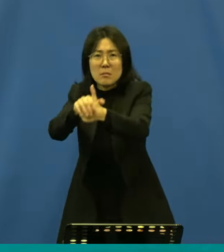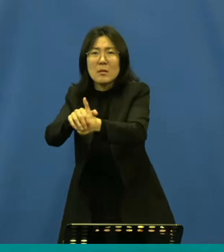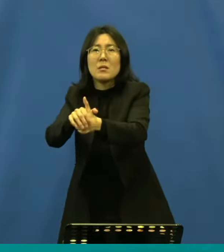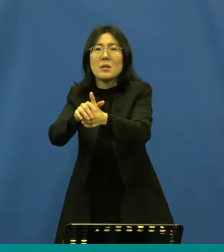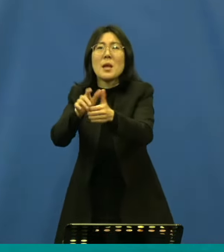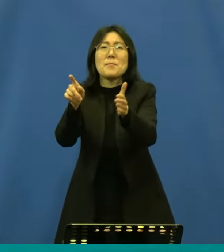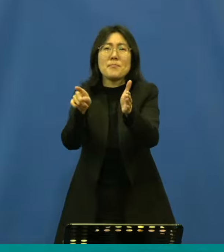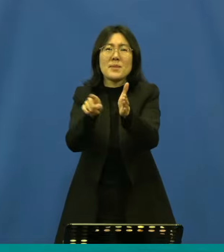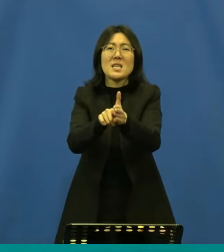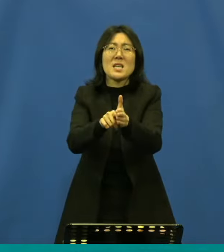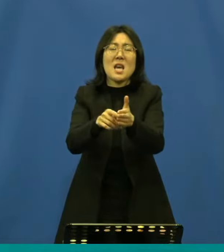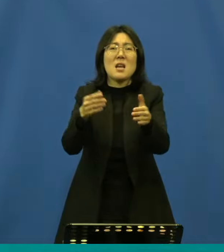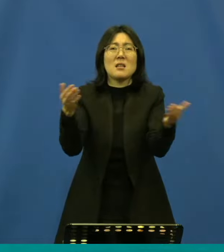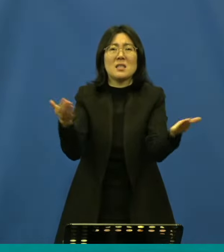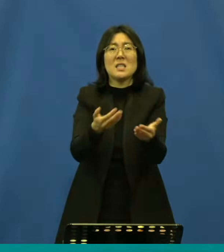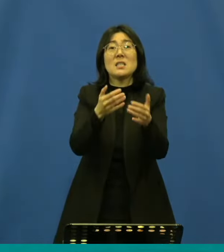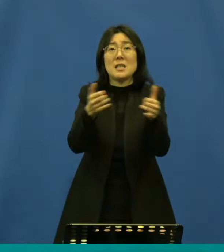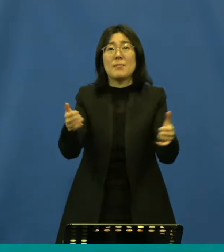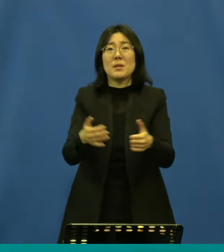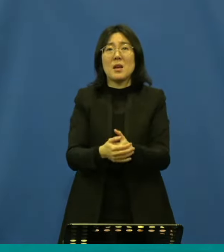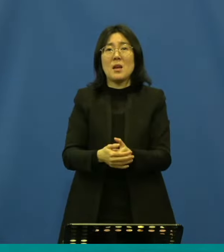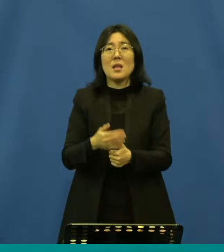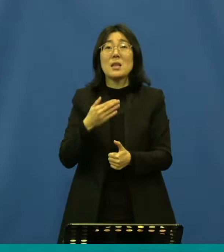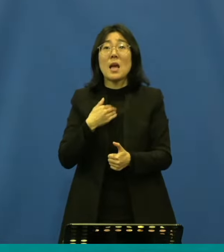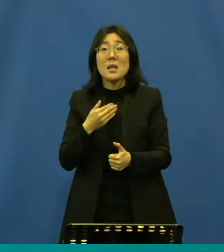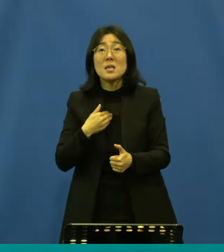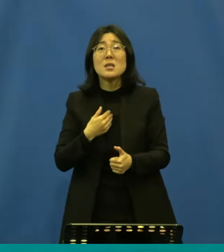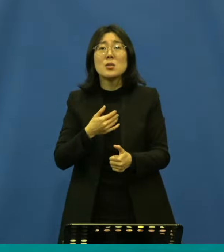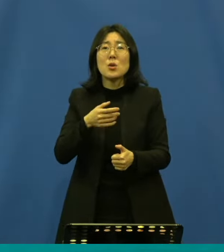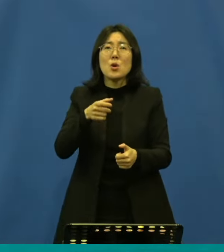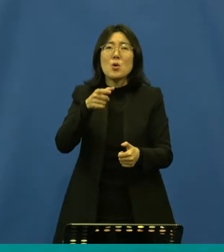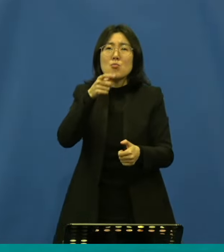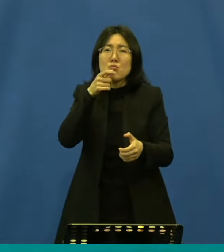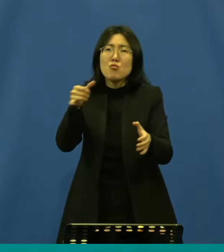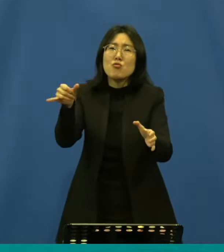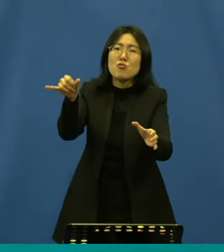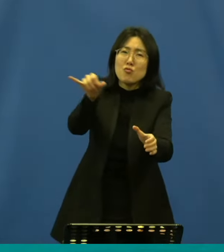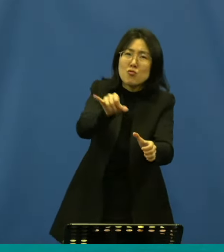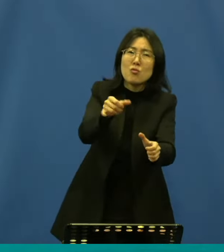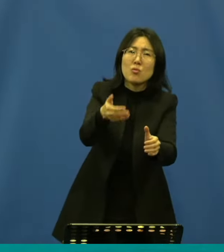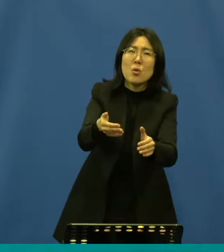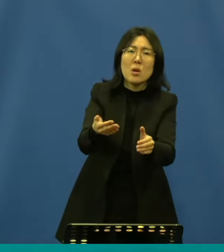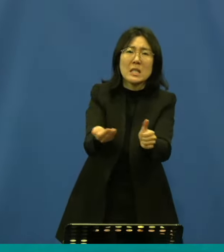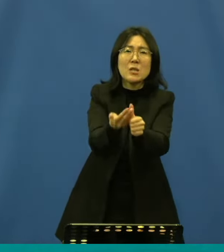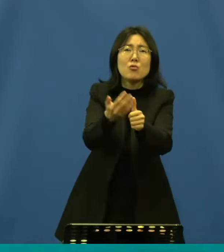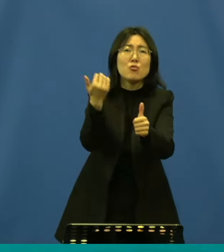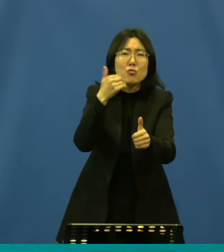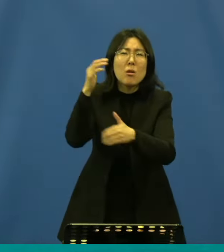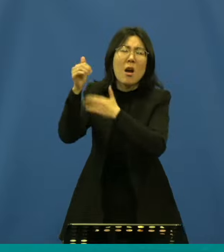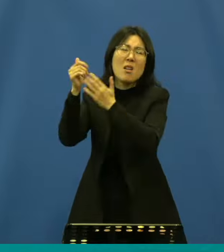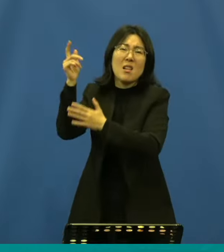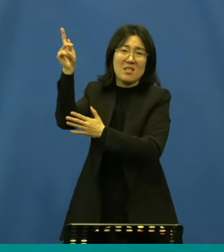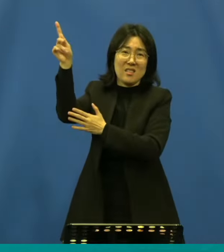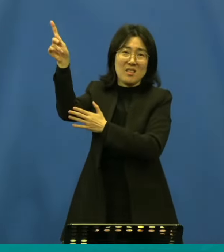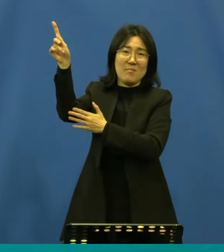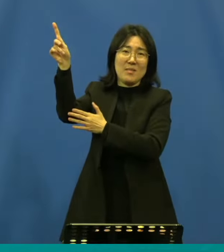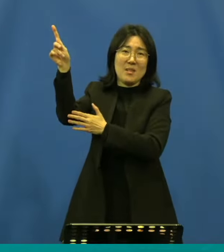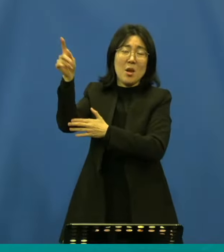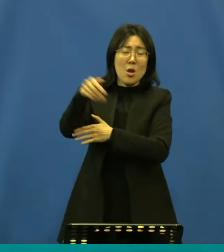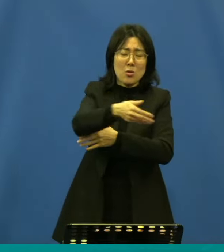사역자들이니라. 나는 심었고 아볼로는 물을 주었으되 오직 하나님께서 자라나게 하셨나니, 그런즉 심는 이나 물 주는